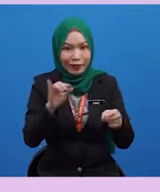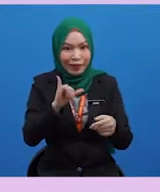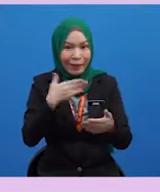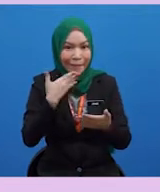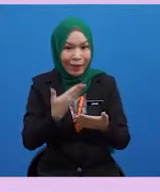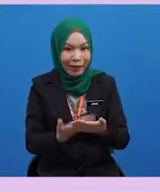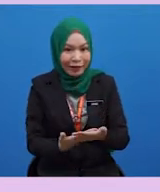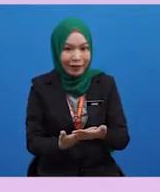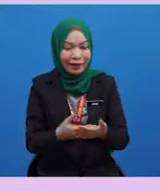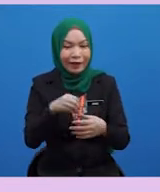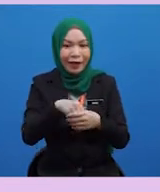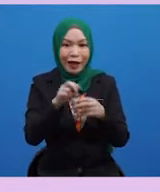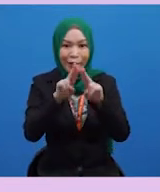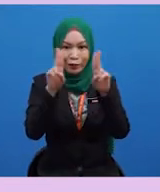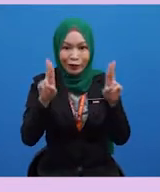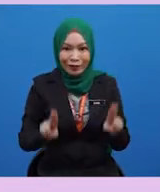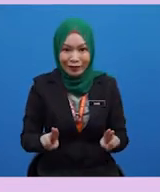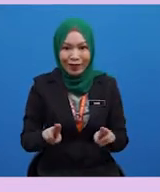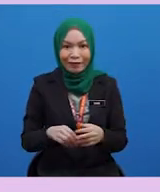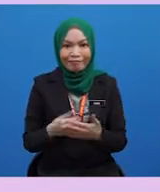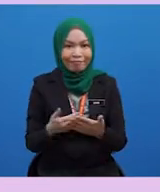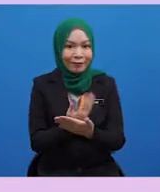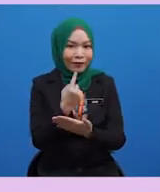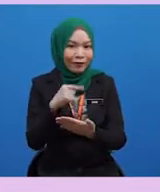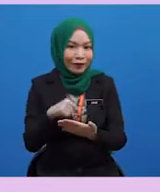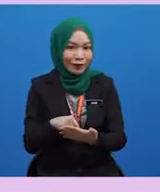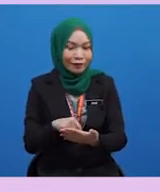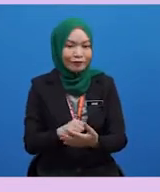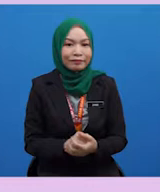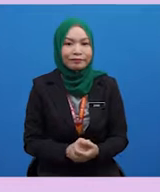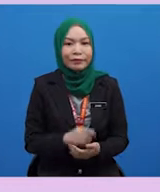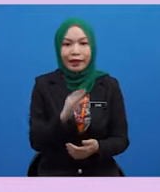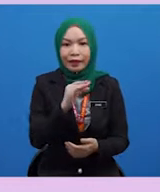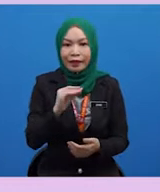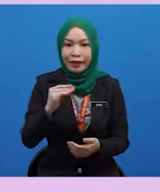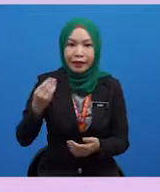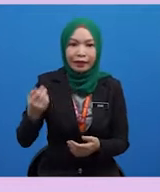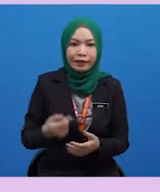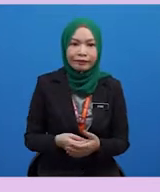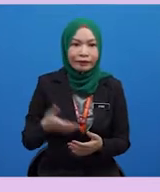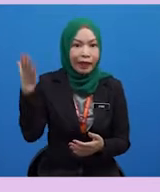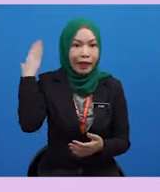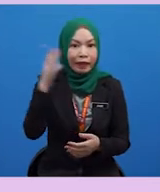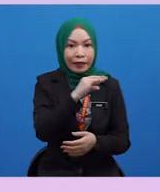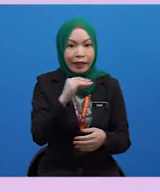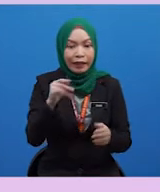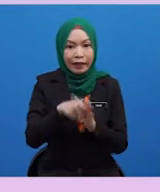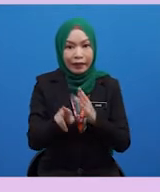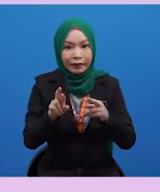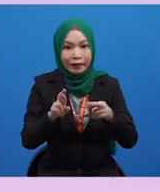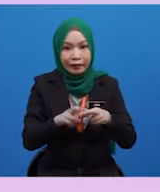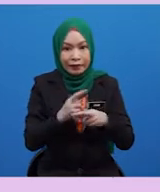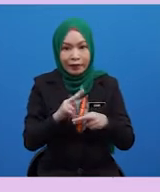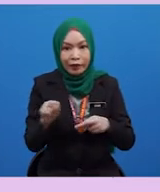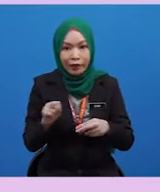baru-baru ini. Ketiga, latar dan kesimpulan. Contoh wacana,